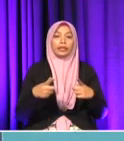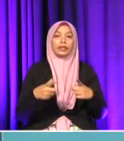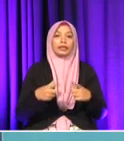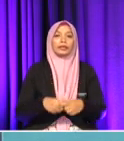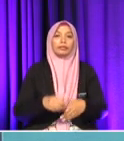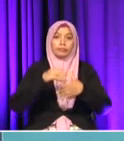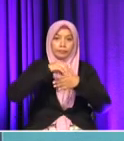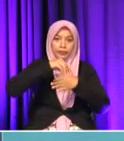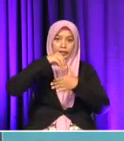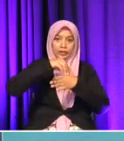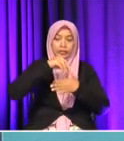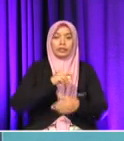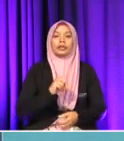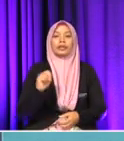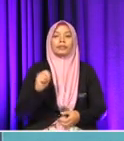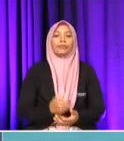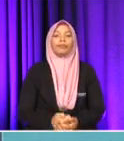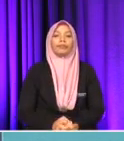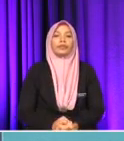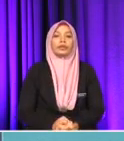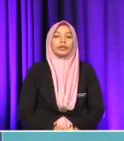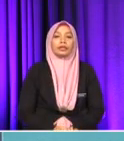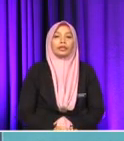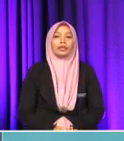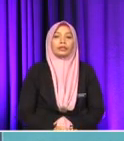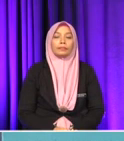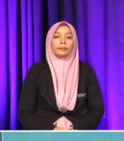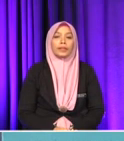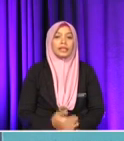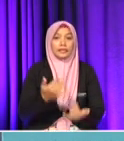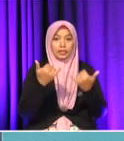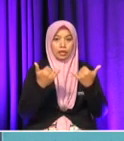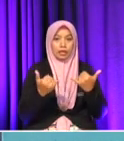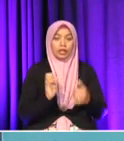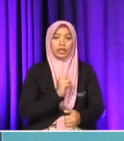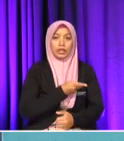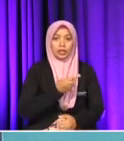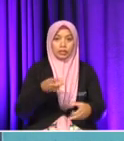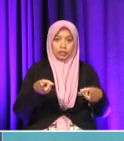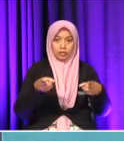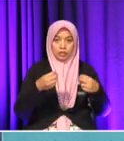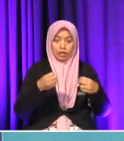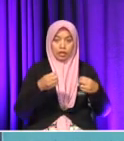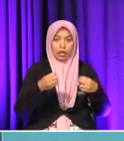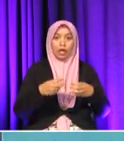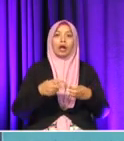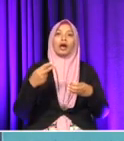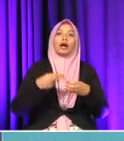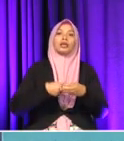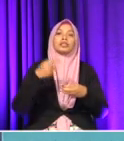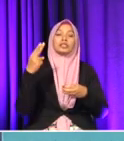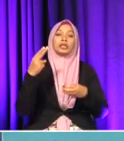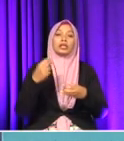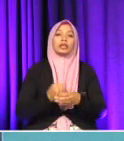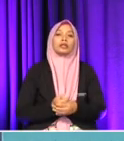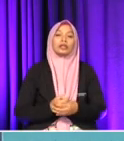untuk menghasilkan logo sobat sekalian kita menghasilkan identity memang itu memerlukan